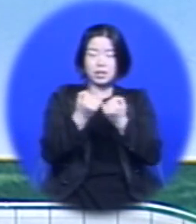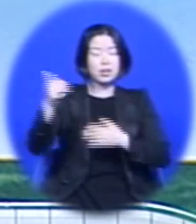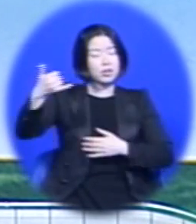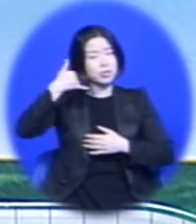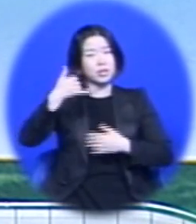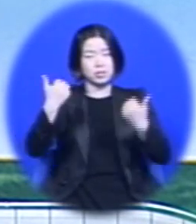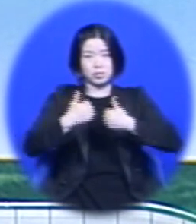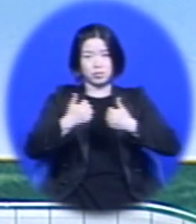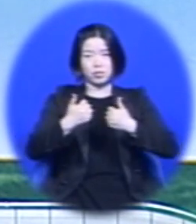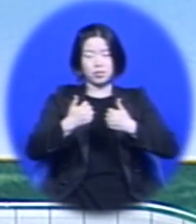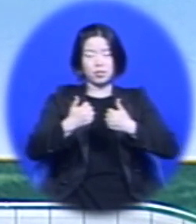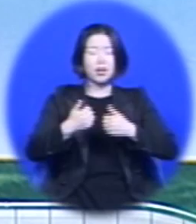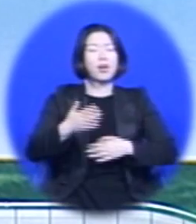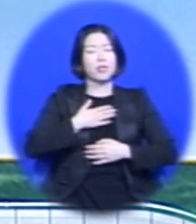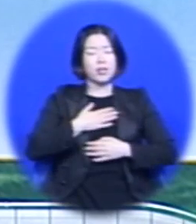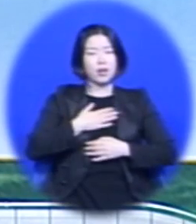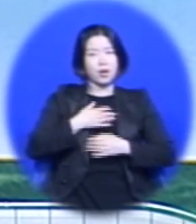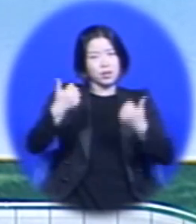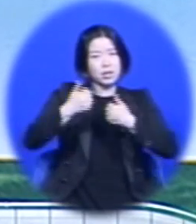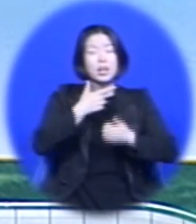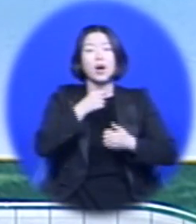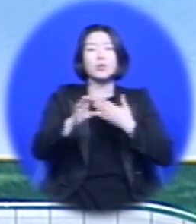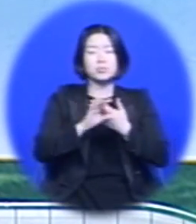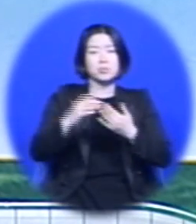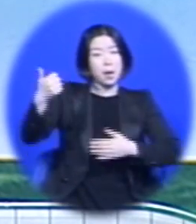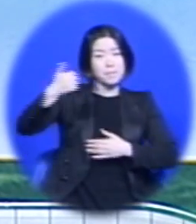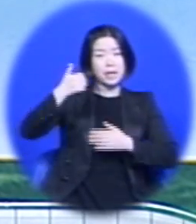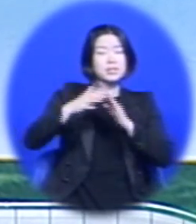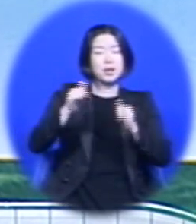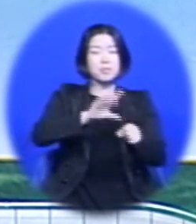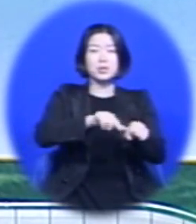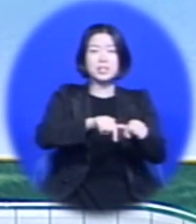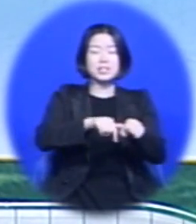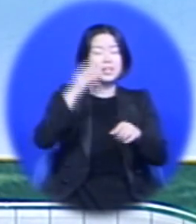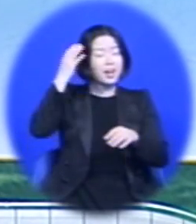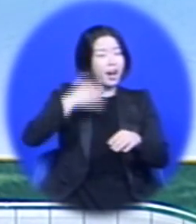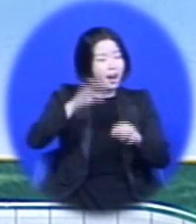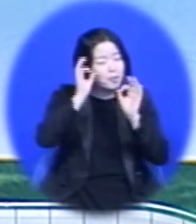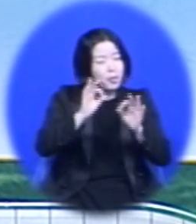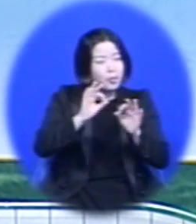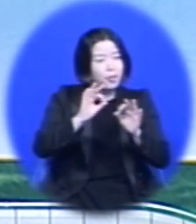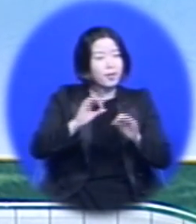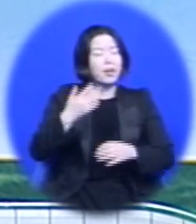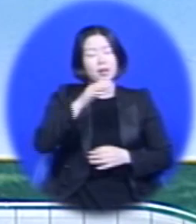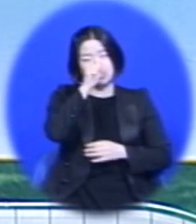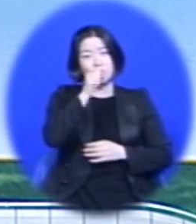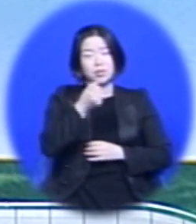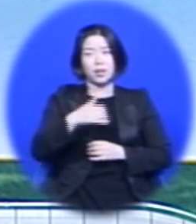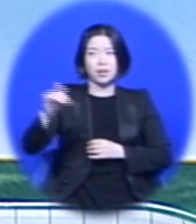아, 상담을 할 거면 받는 사람이 몇인지 알고나 전화를 해야 되잖아요. 밤 12시에 전화가 왔어요.